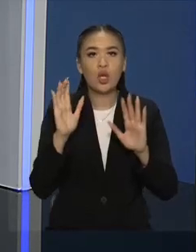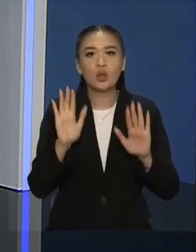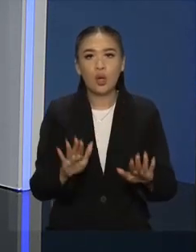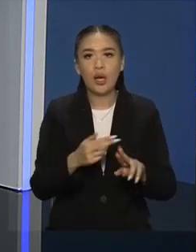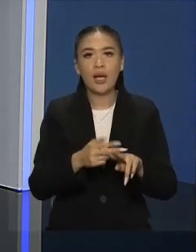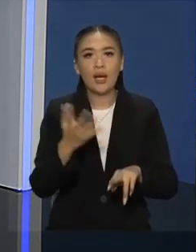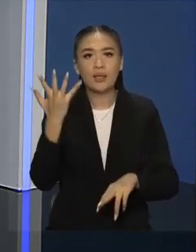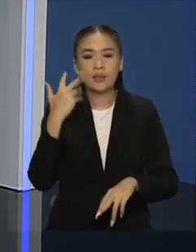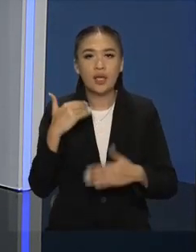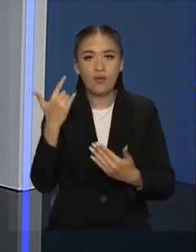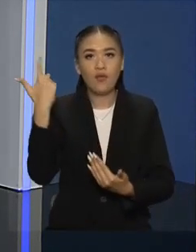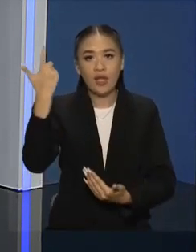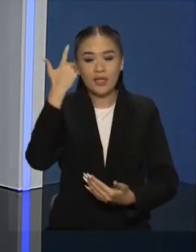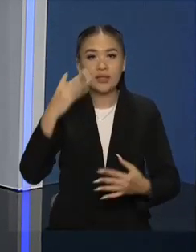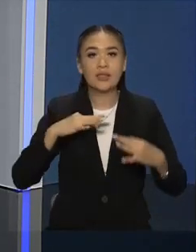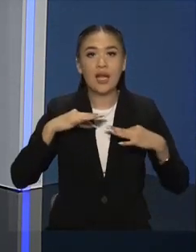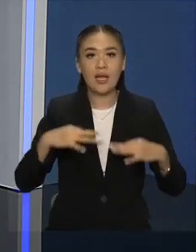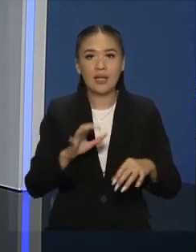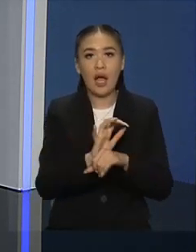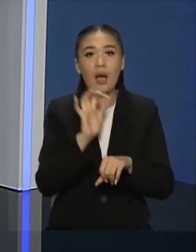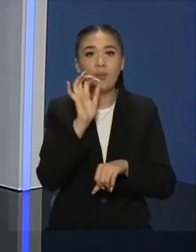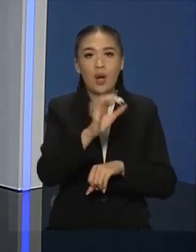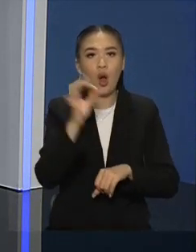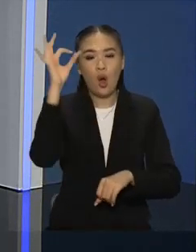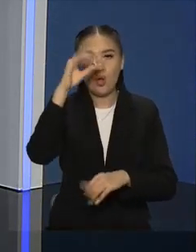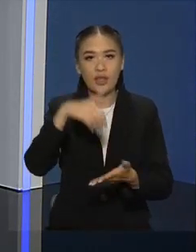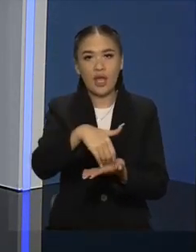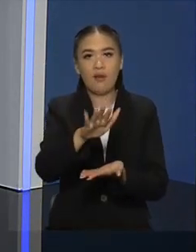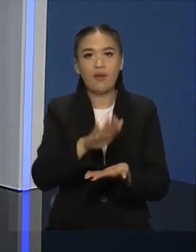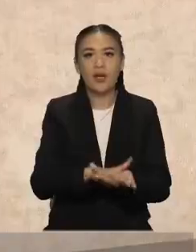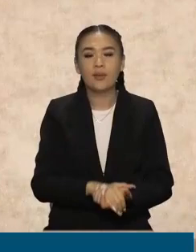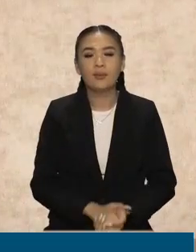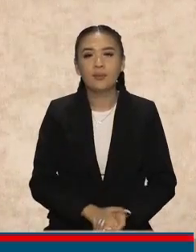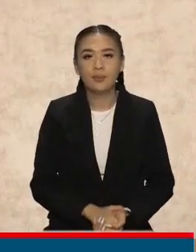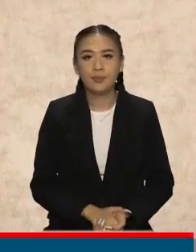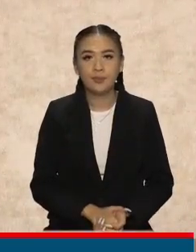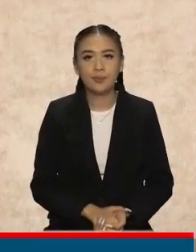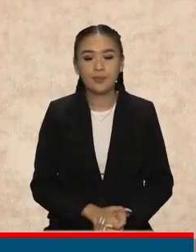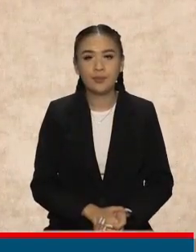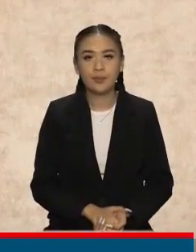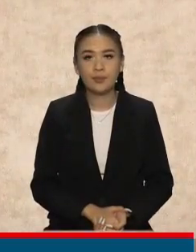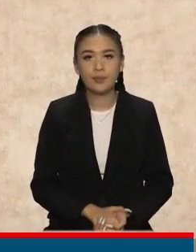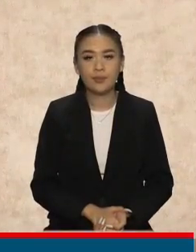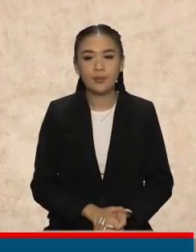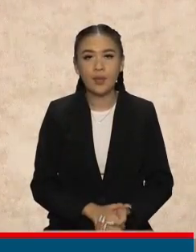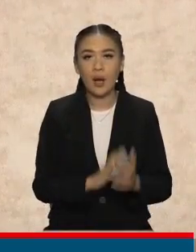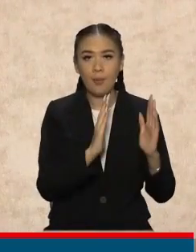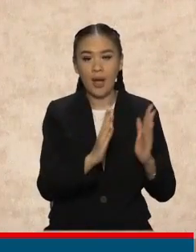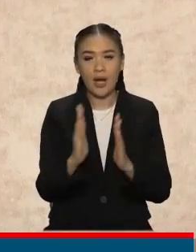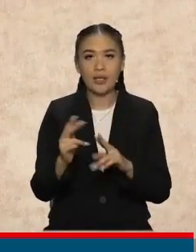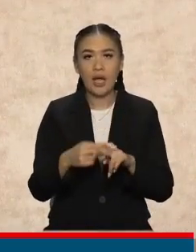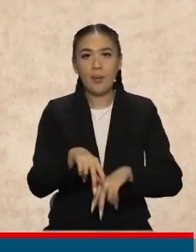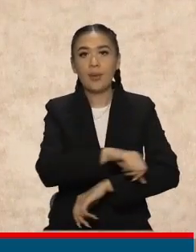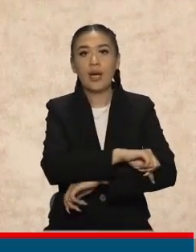случае если его владелец заранее направит информацию о товаре приоритетный порядок прохождения